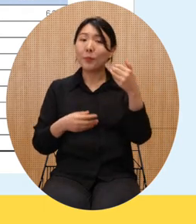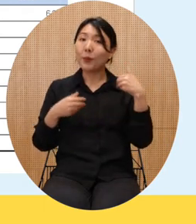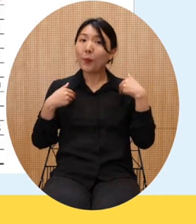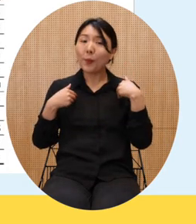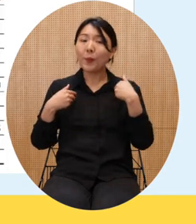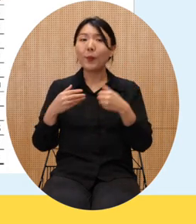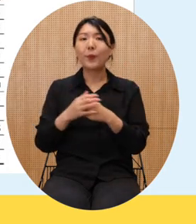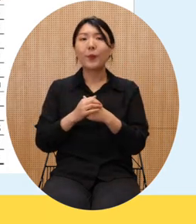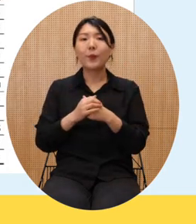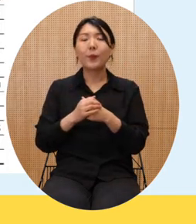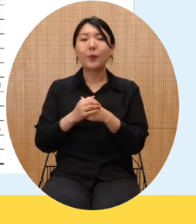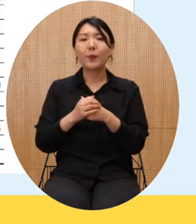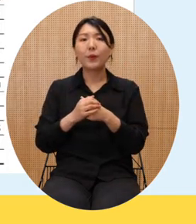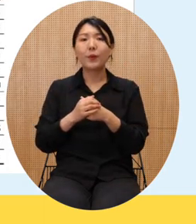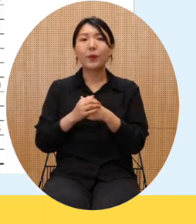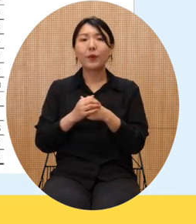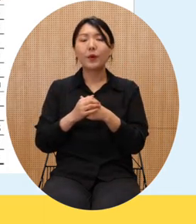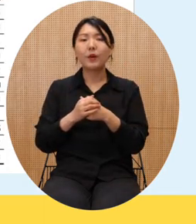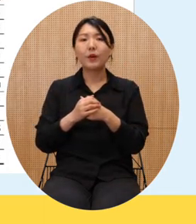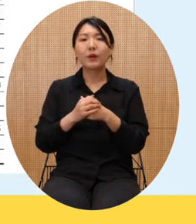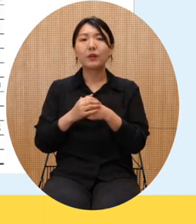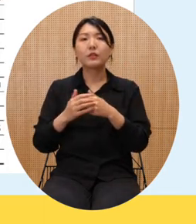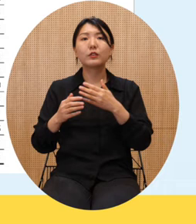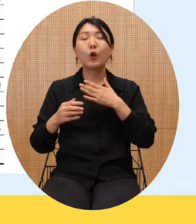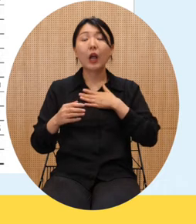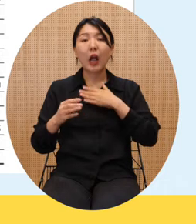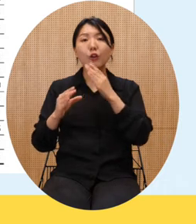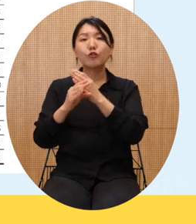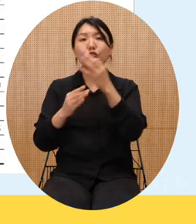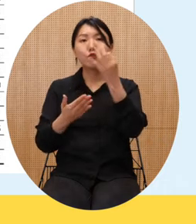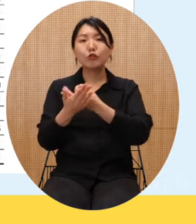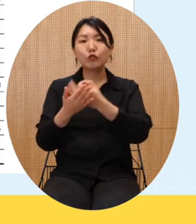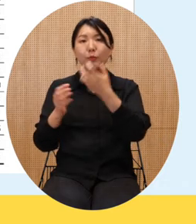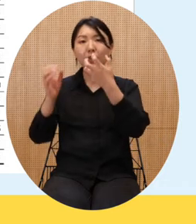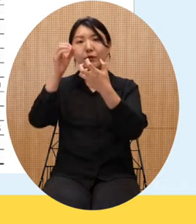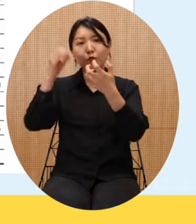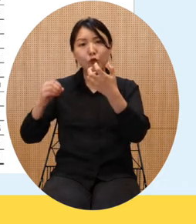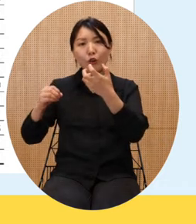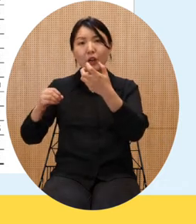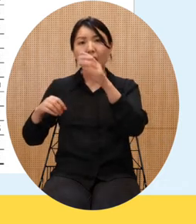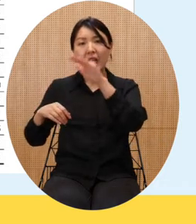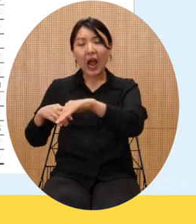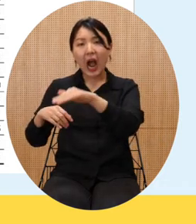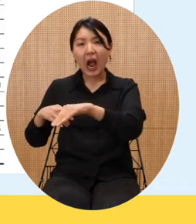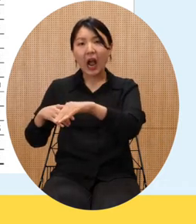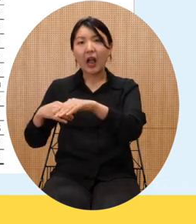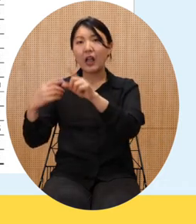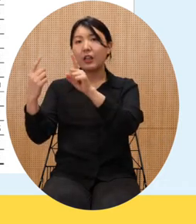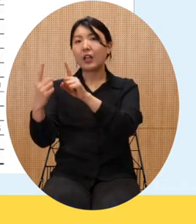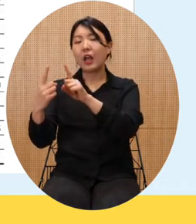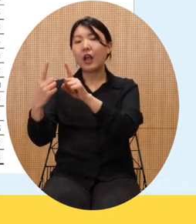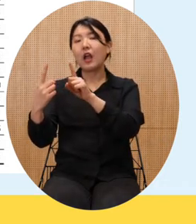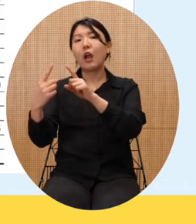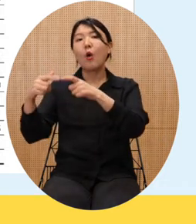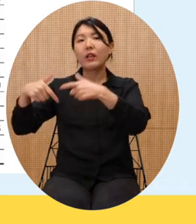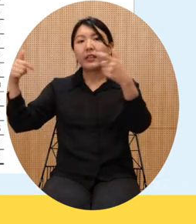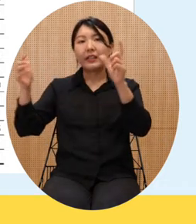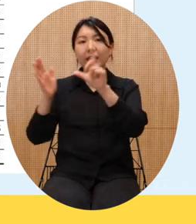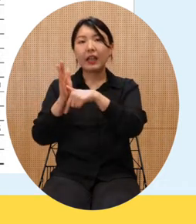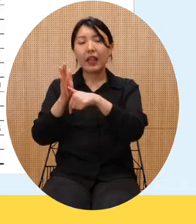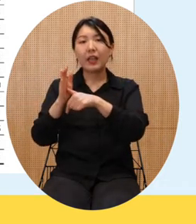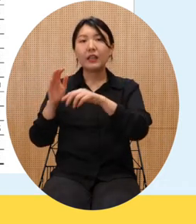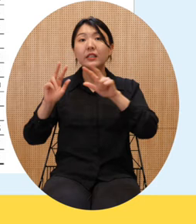얼마나 들어가느냐, 이게 이제 굉장히 정책적으로는 중요할 텐데요. 저희가 그 중위소득